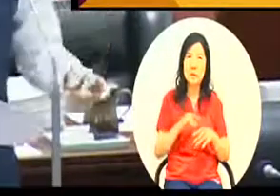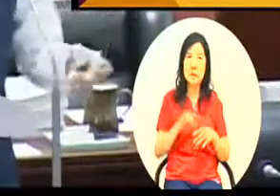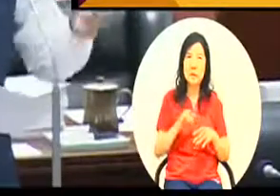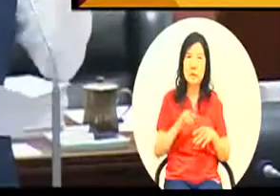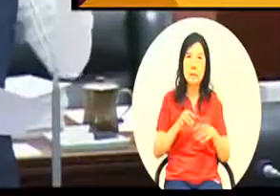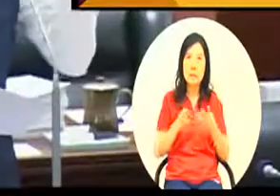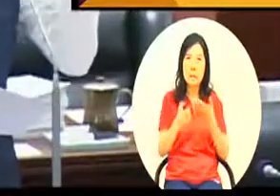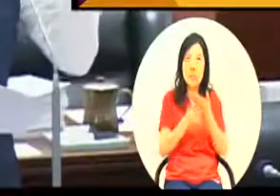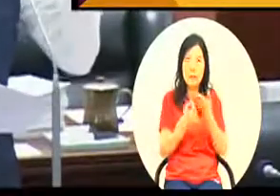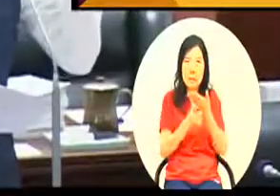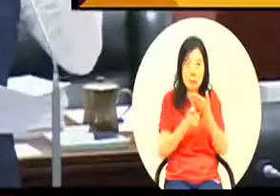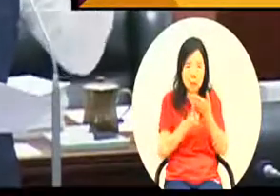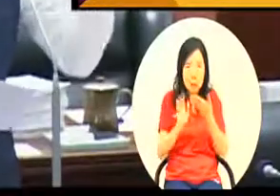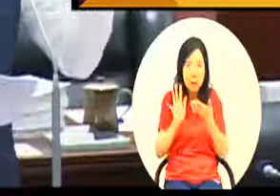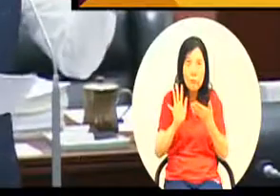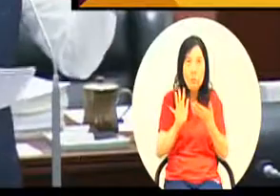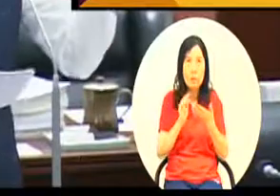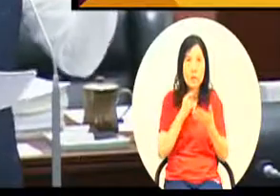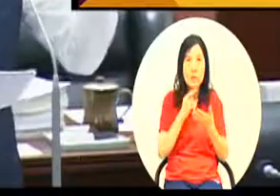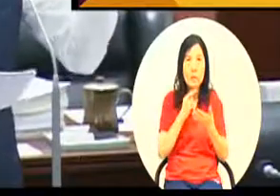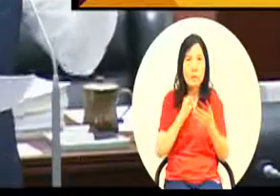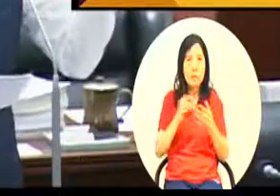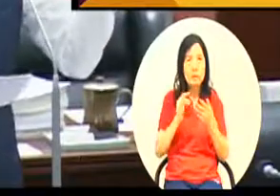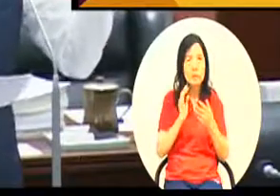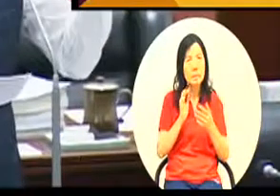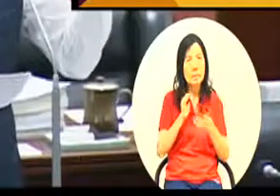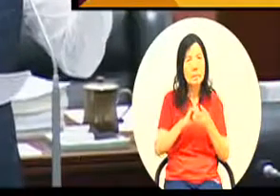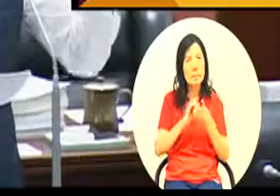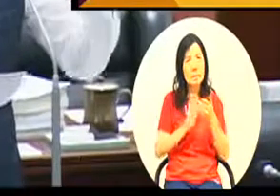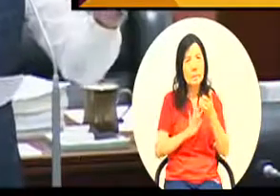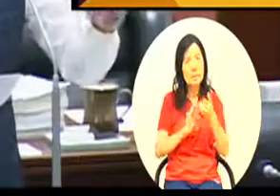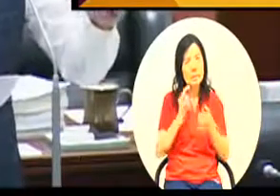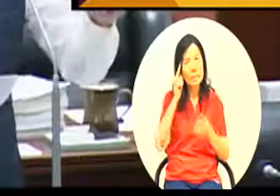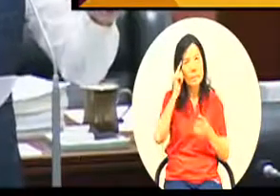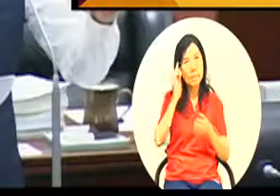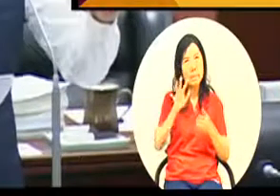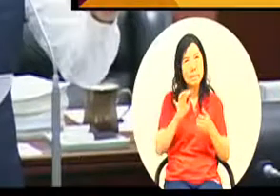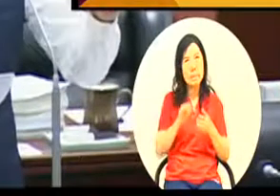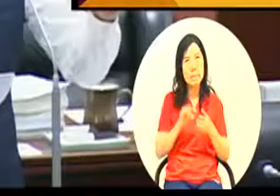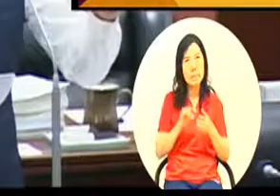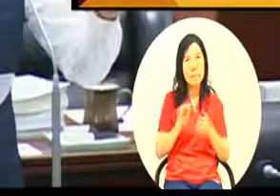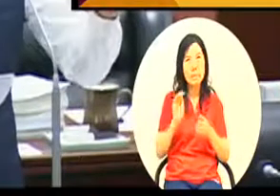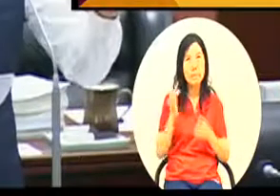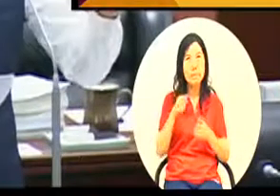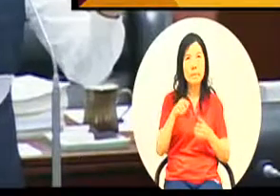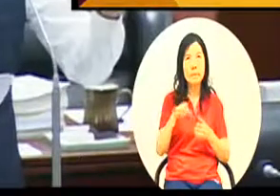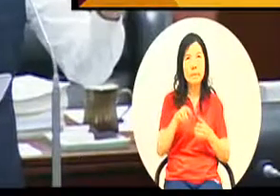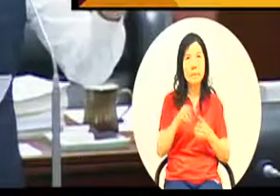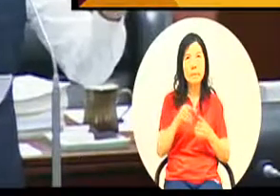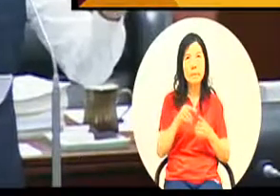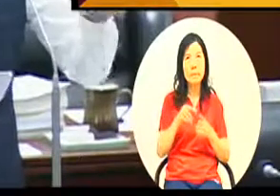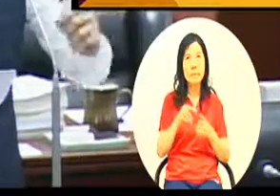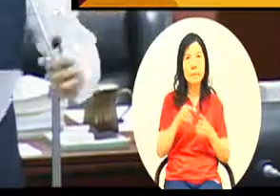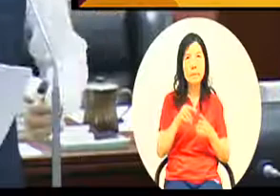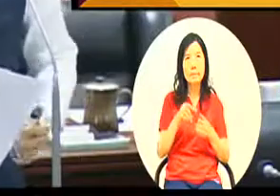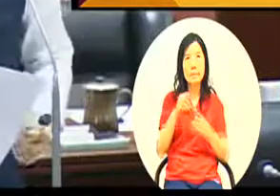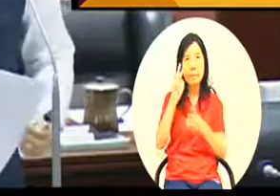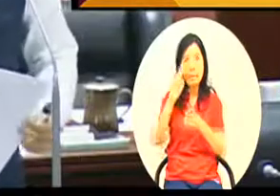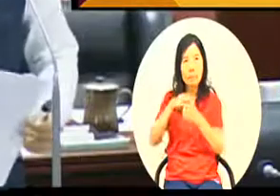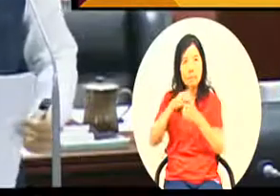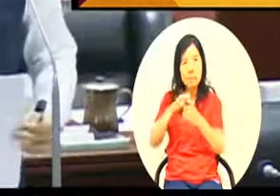用毒品。也许委员的考量意见是，单纯使用毒品是没有被害人的犯